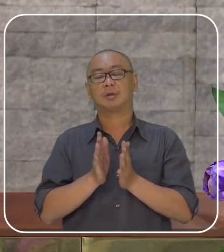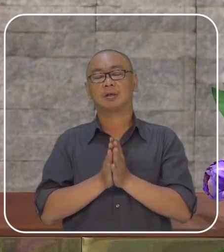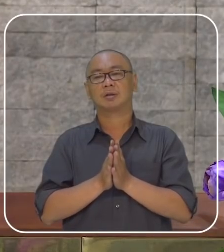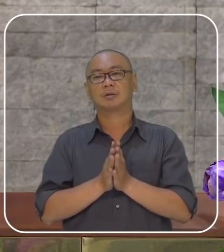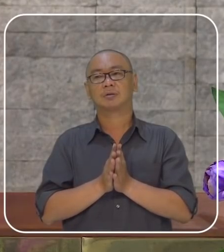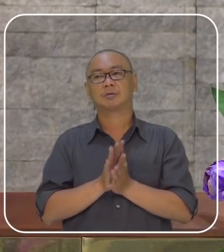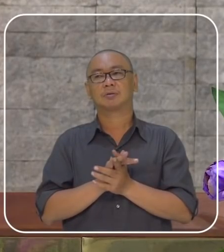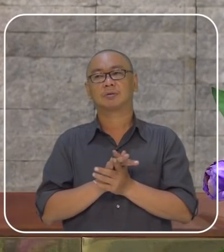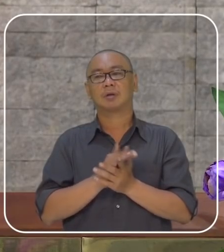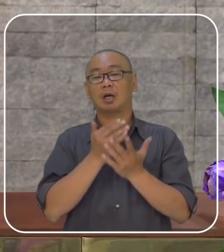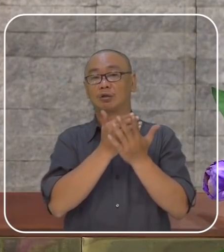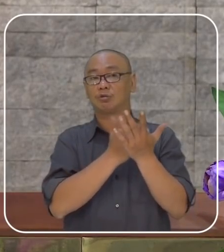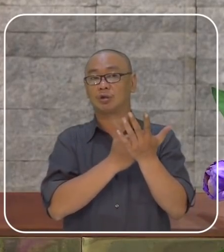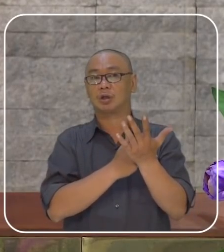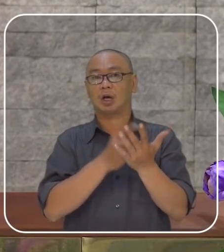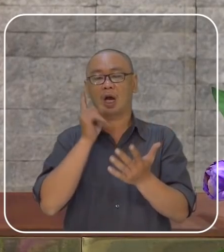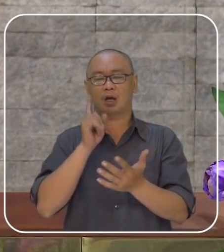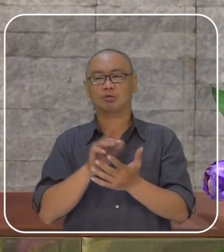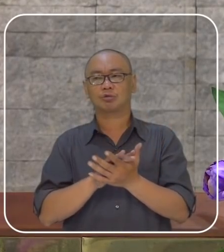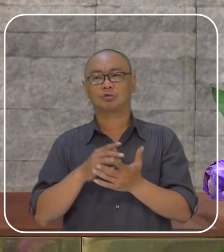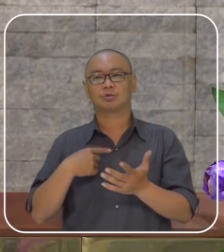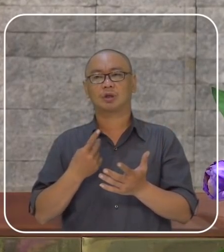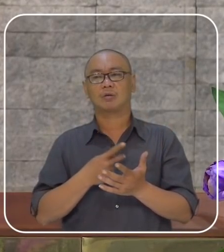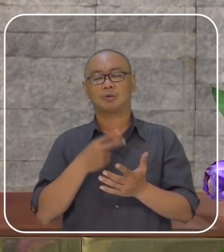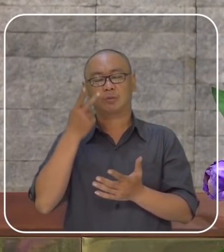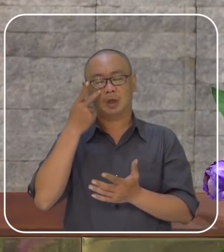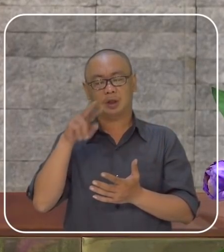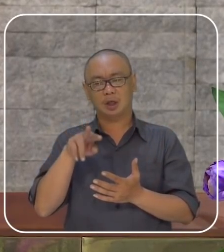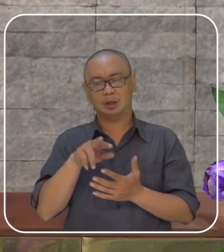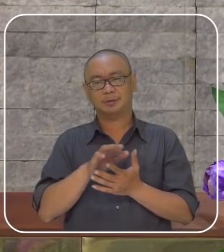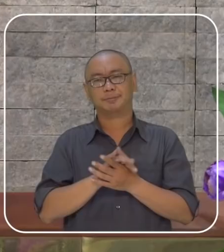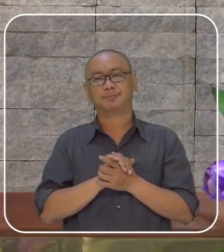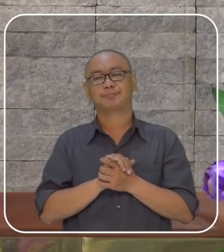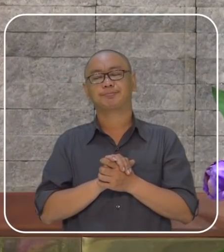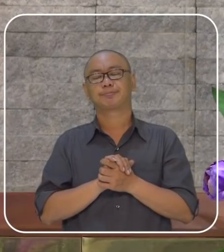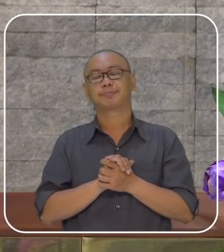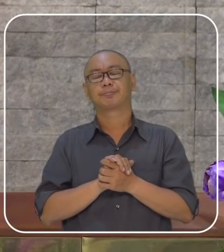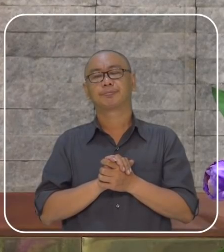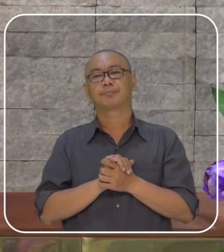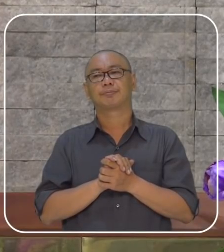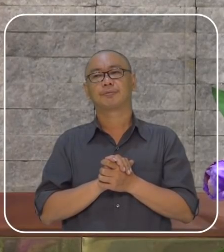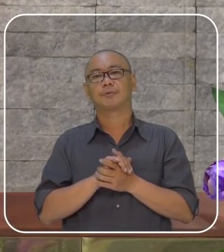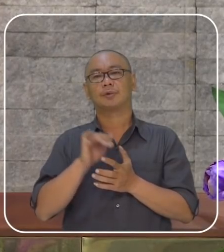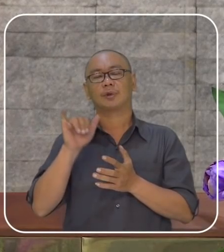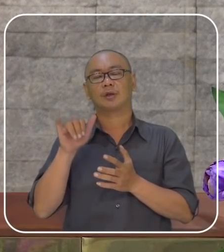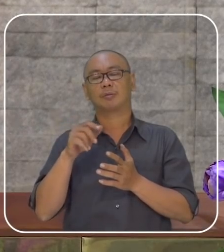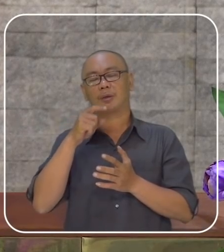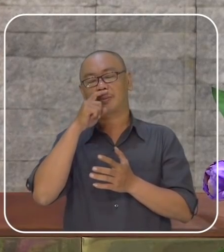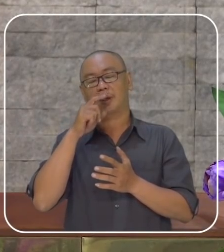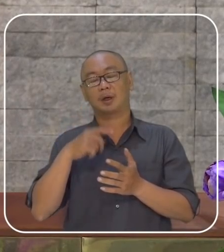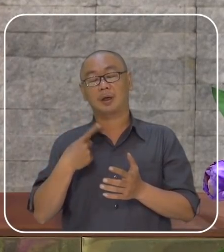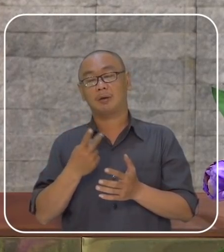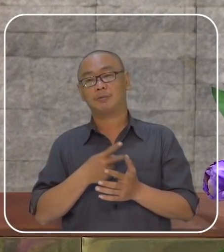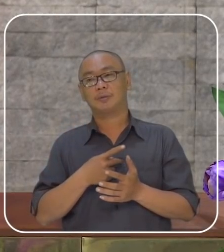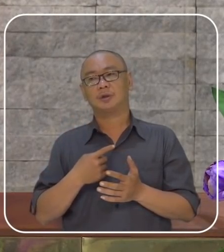juga dengan aturan-aturan yang masih harus kami perhatikan dengan ketat. Dan ya Bapa, kami